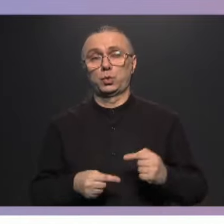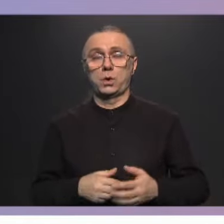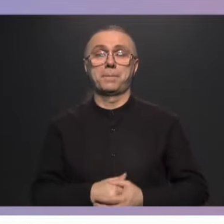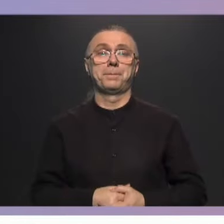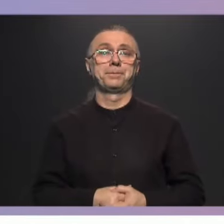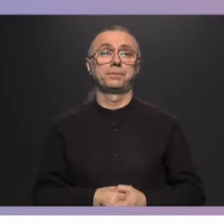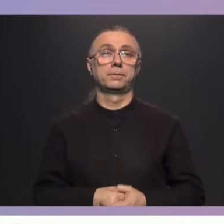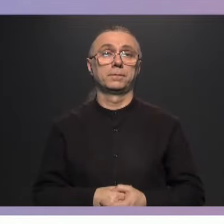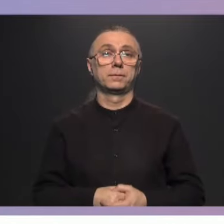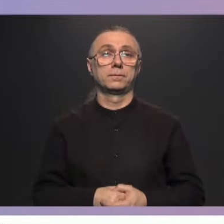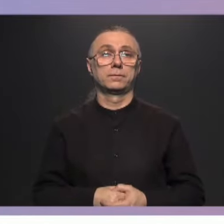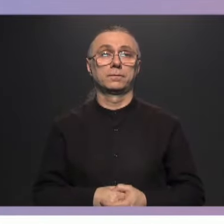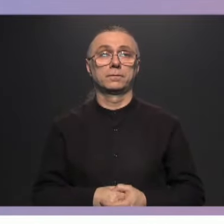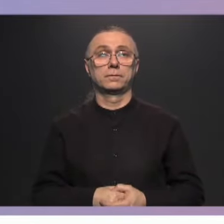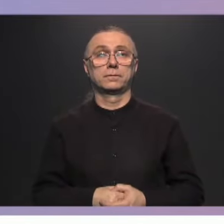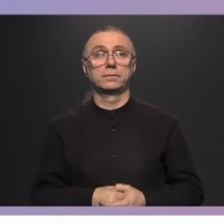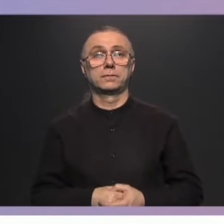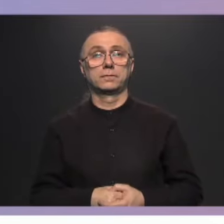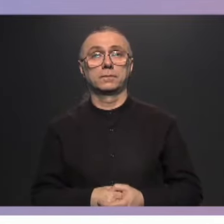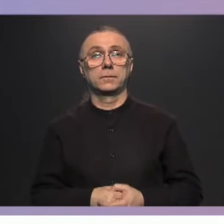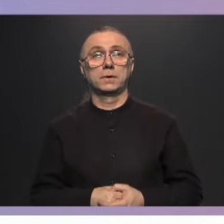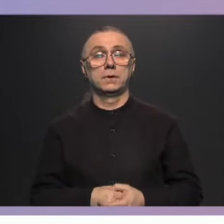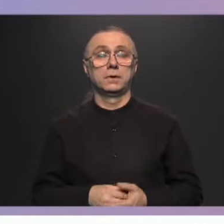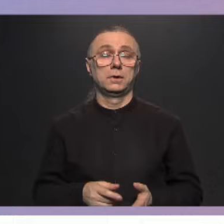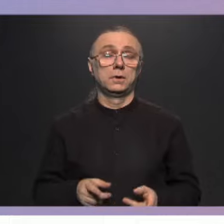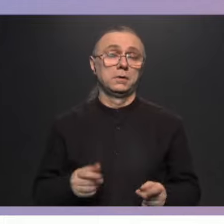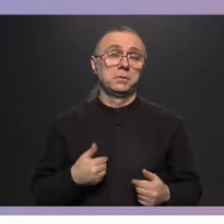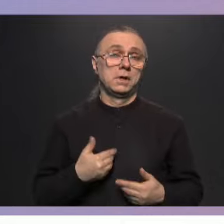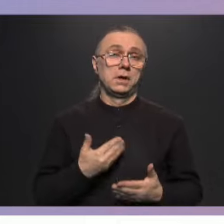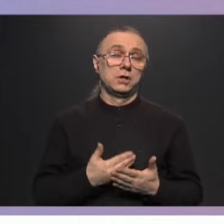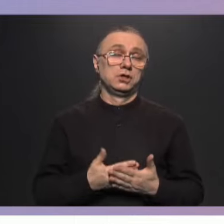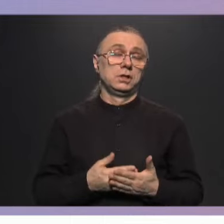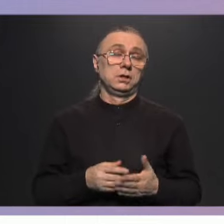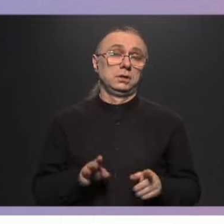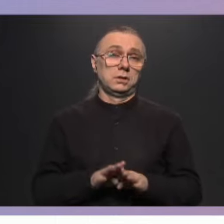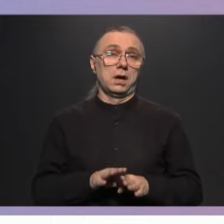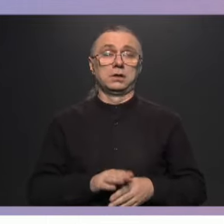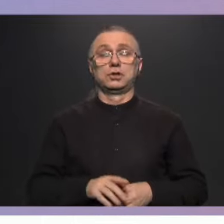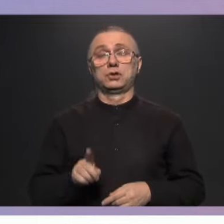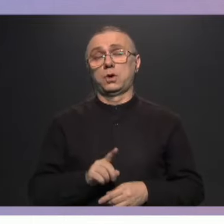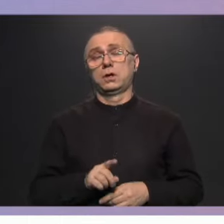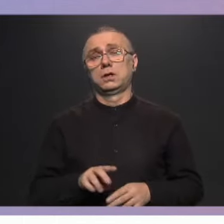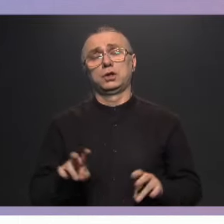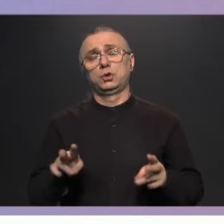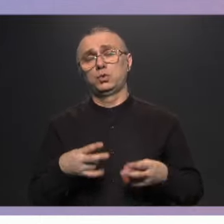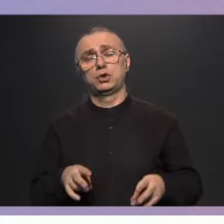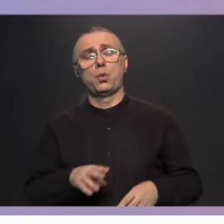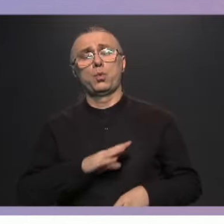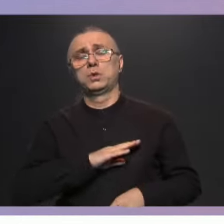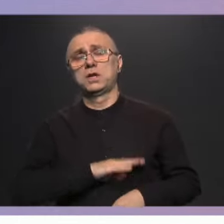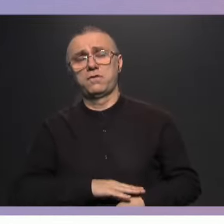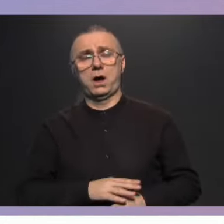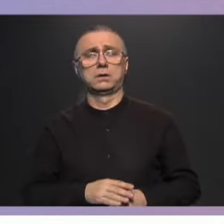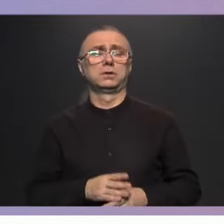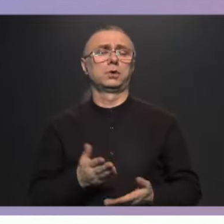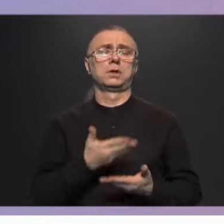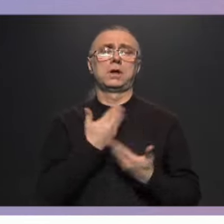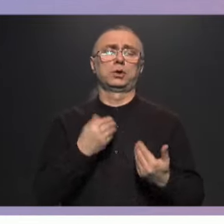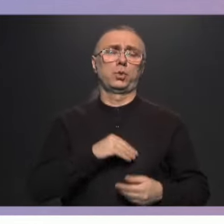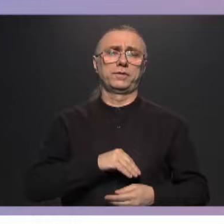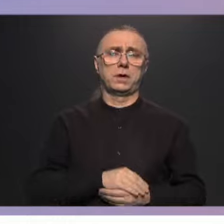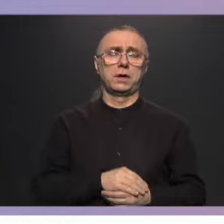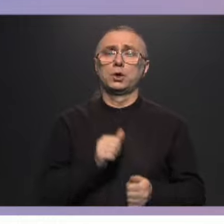прихожанином. Но что касается вот духовника, вот мне кажется так. Не надо ни в коем случае унывать. Не у каждого священника и